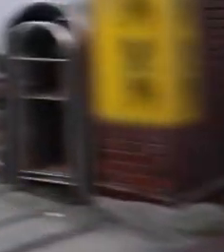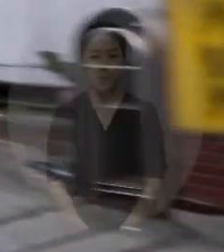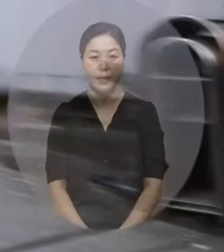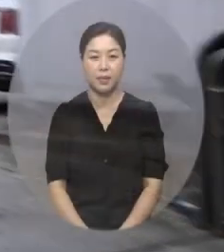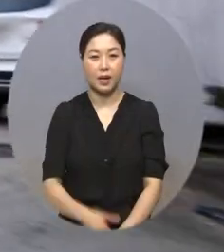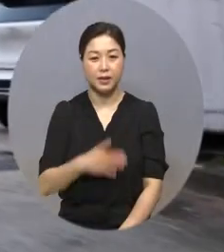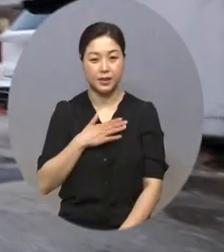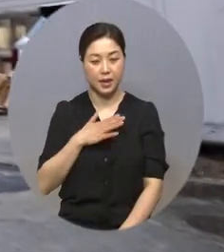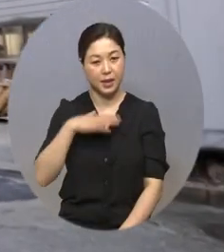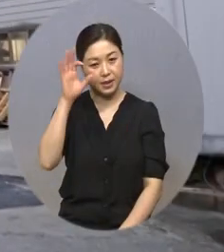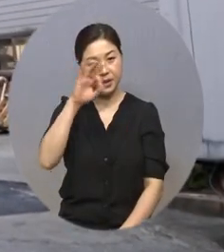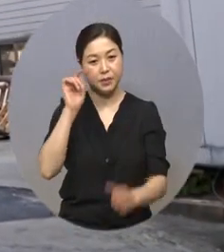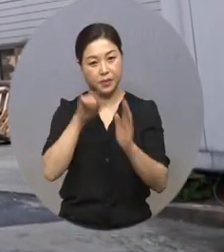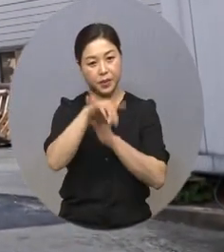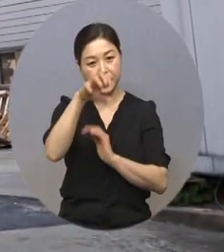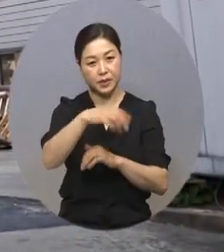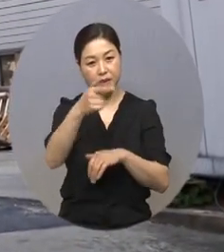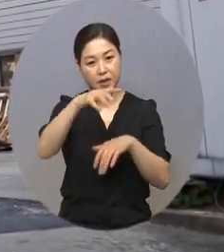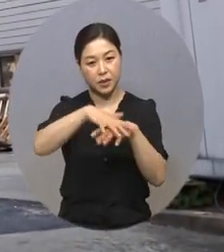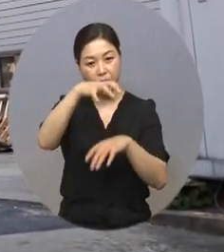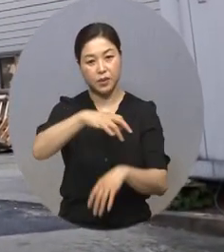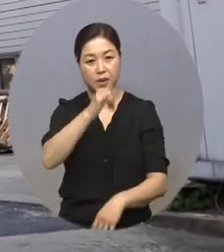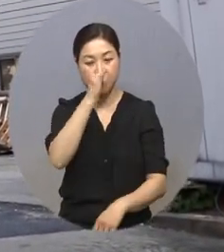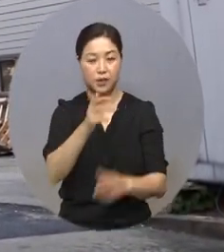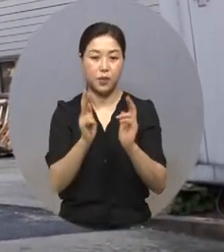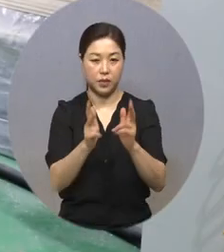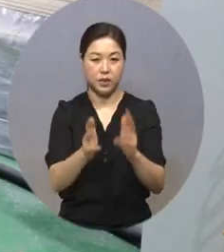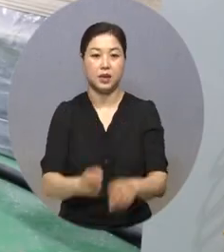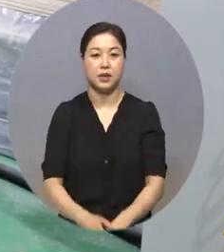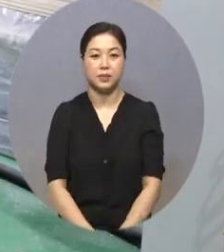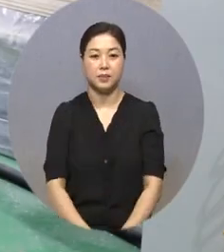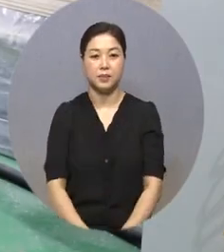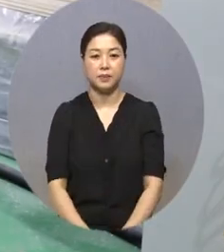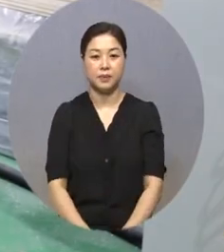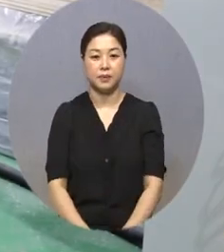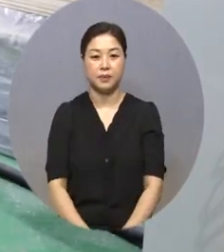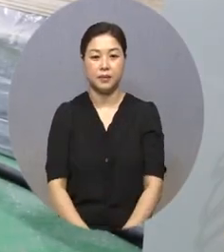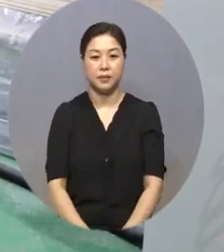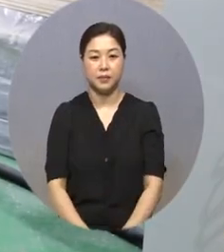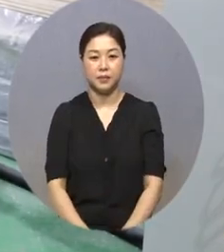제가 찾아본 것은 대전에 위치한 한 공장 인데요